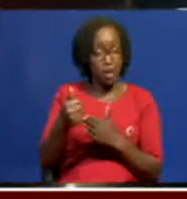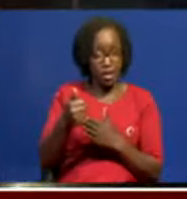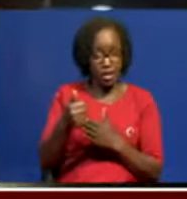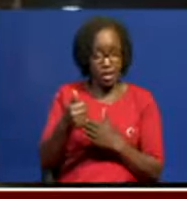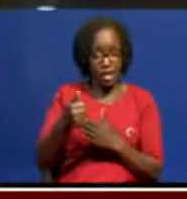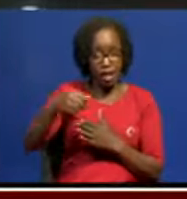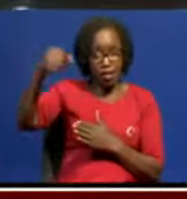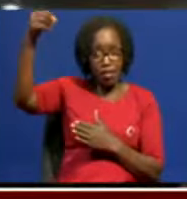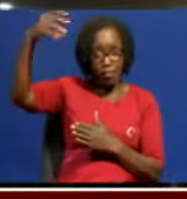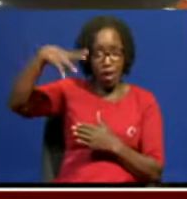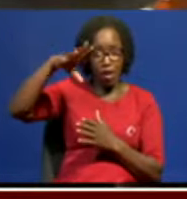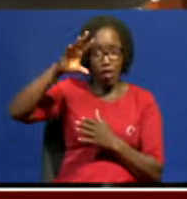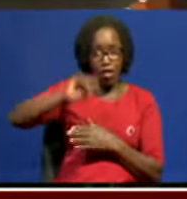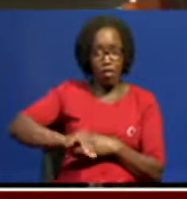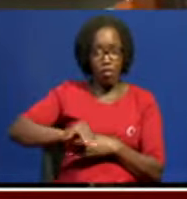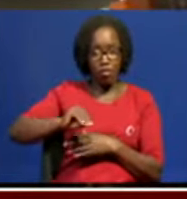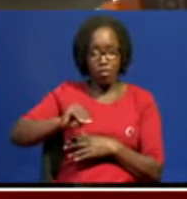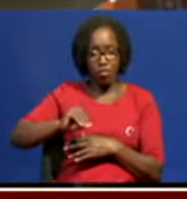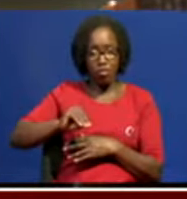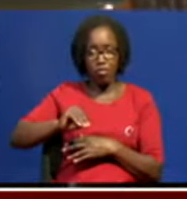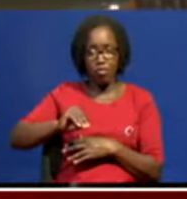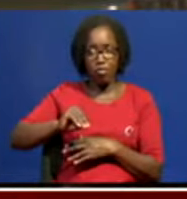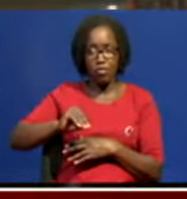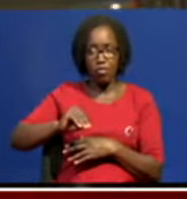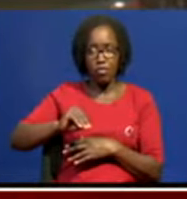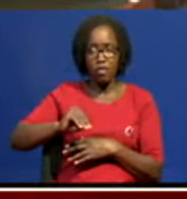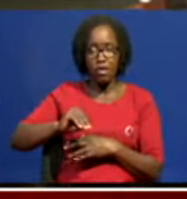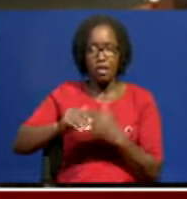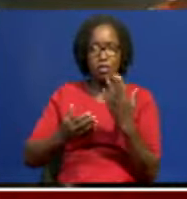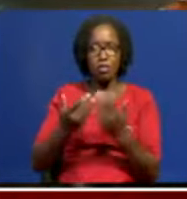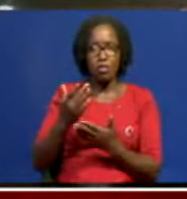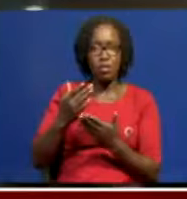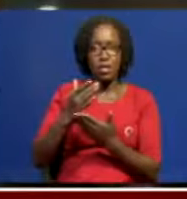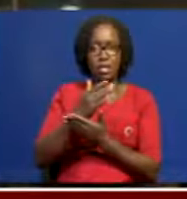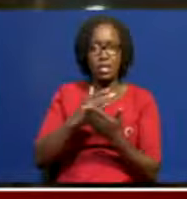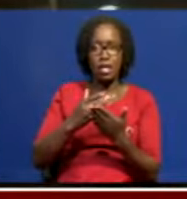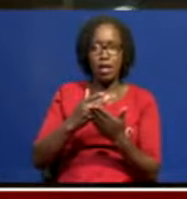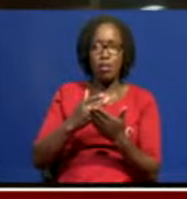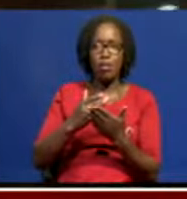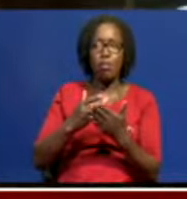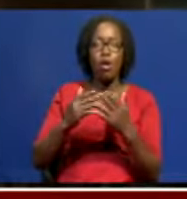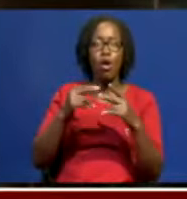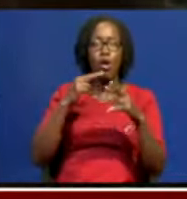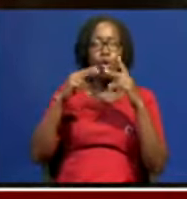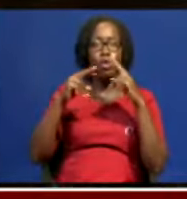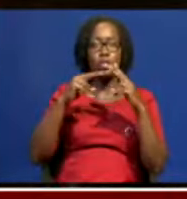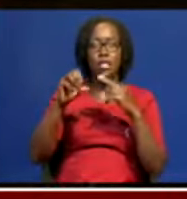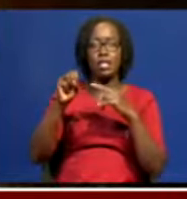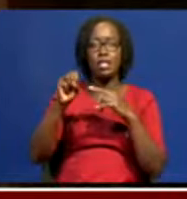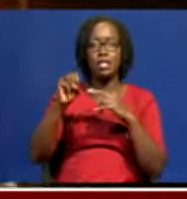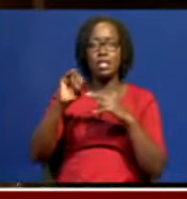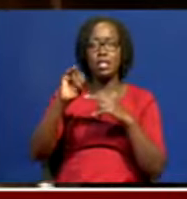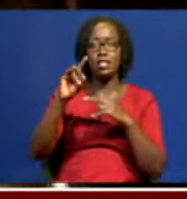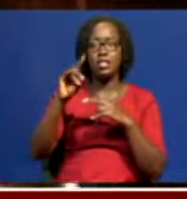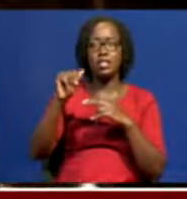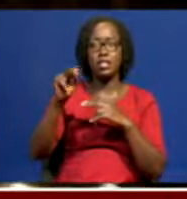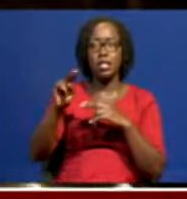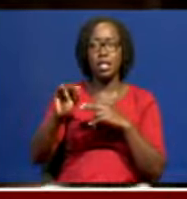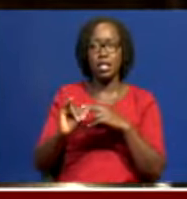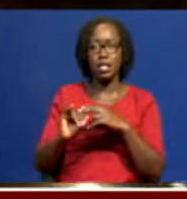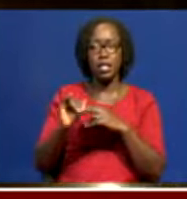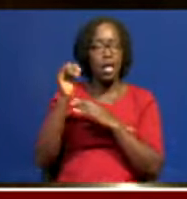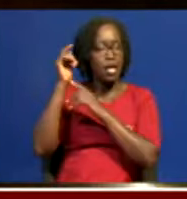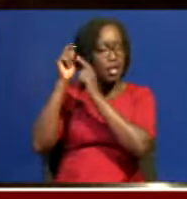kusima. Moto huu mkali uteketeza sehemu za hoteli ya Sidai, duka la samani, duka la simu,